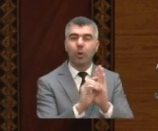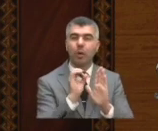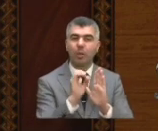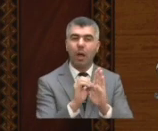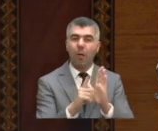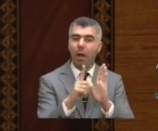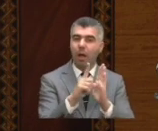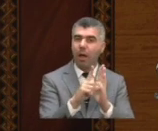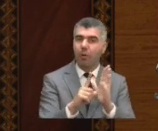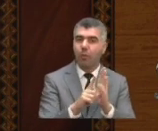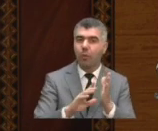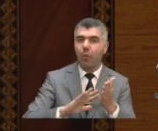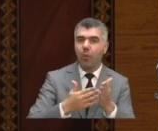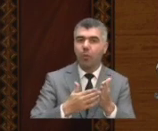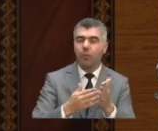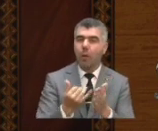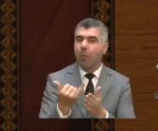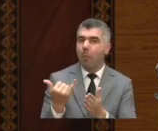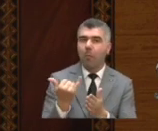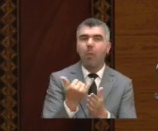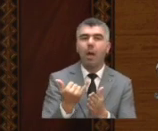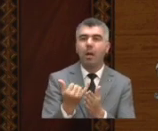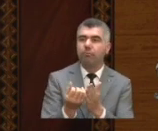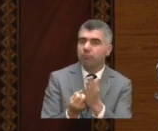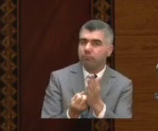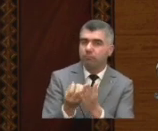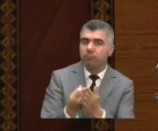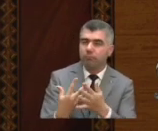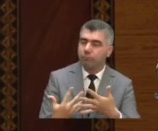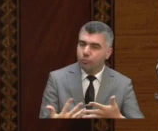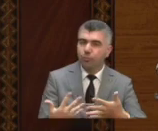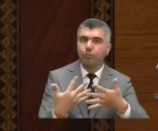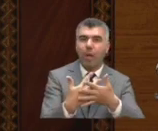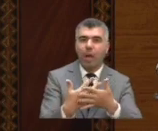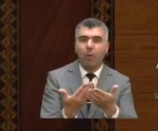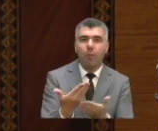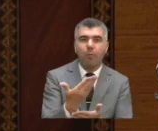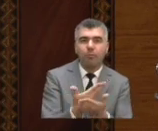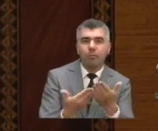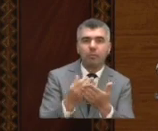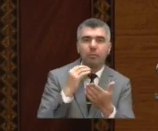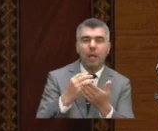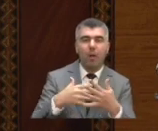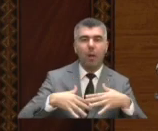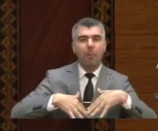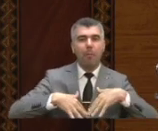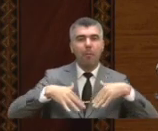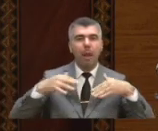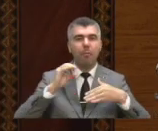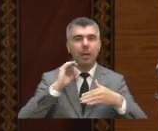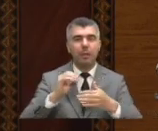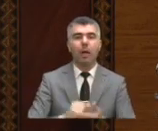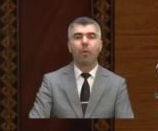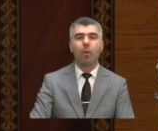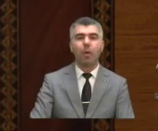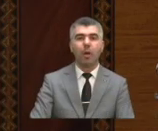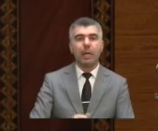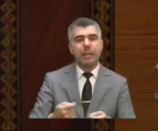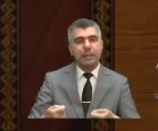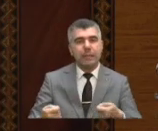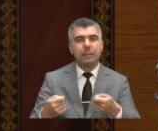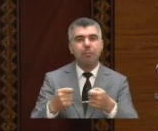فرصه لتاكيد الحرص المشترك لدى المؤسستين التنفيذيه والتشريعيه على